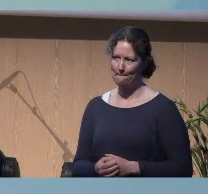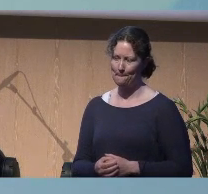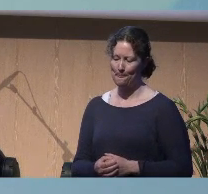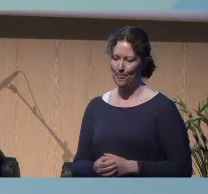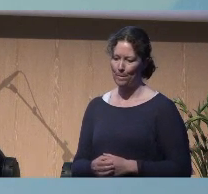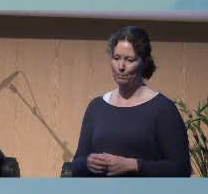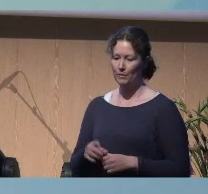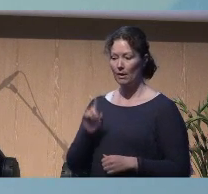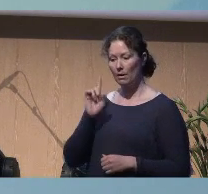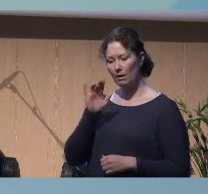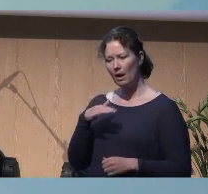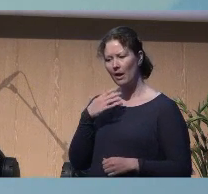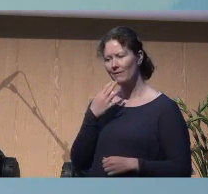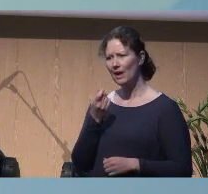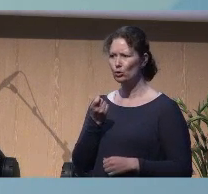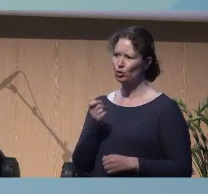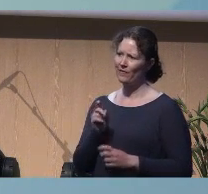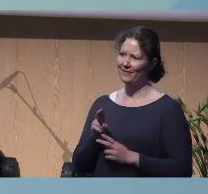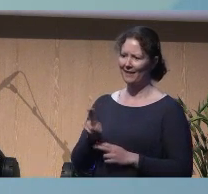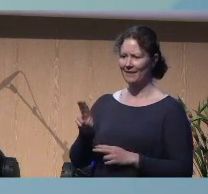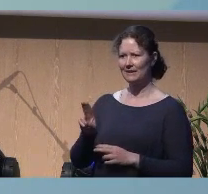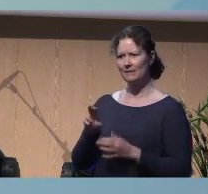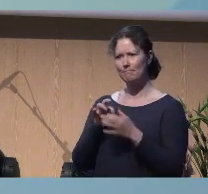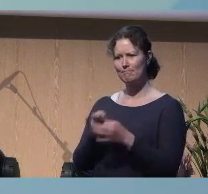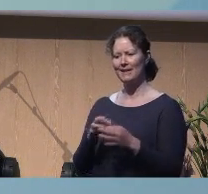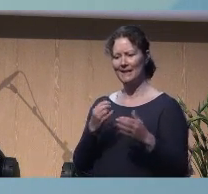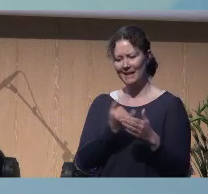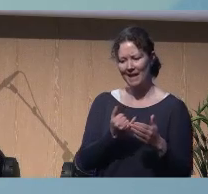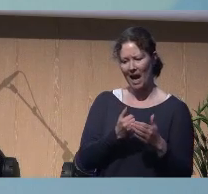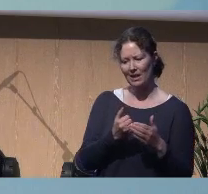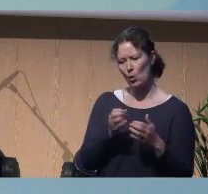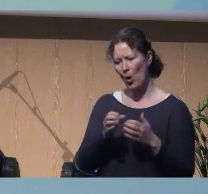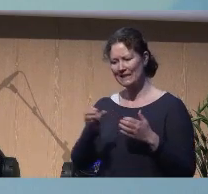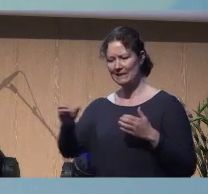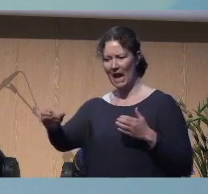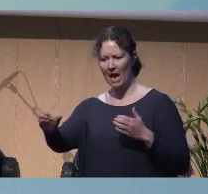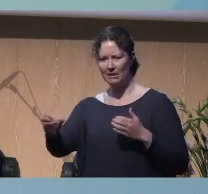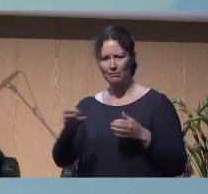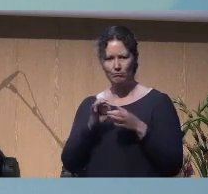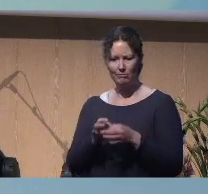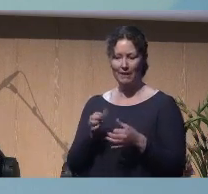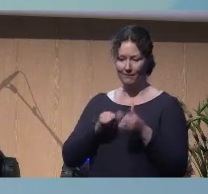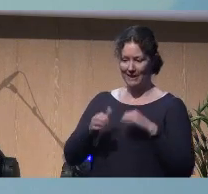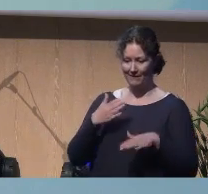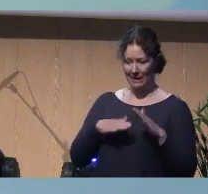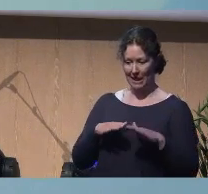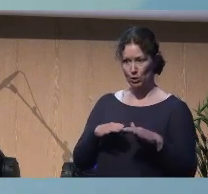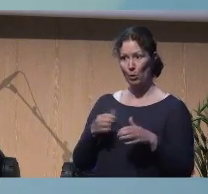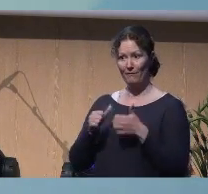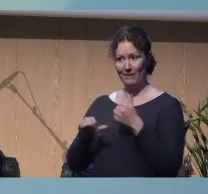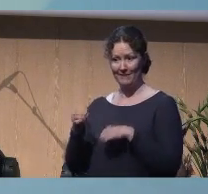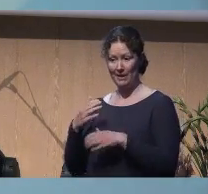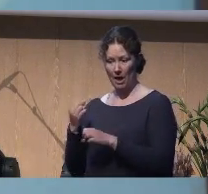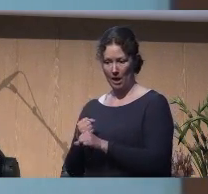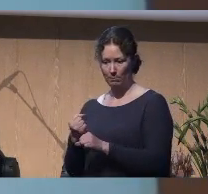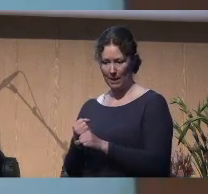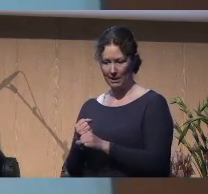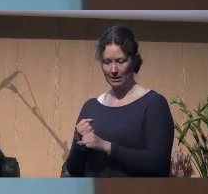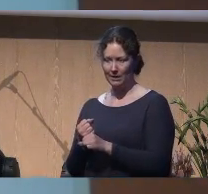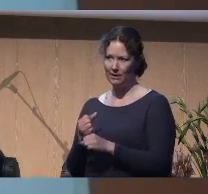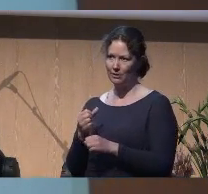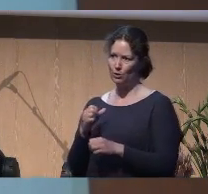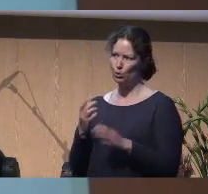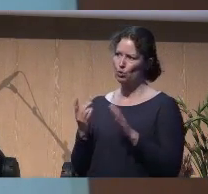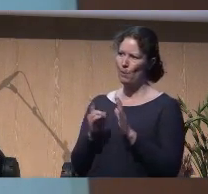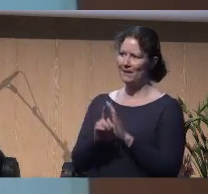Der også kan være noen tendenser til både internt og eksternt innenfor frivillighet og frivillig arbeid å komme i en slags